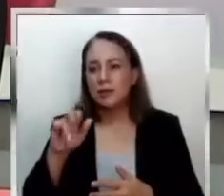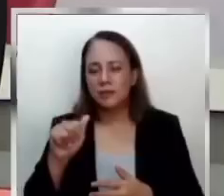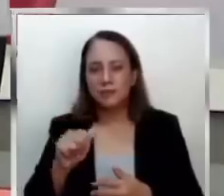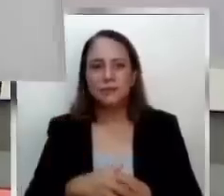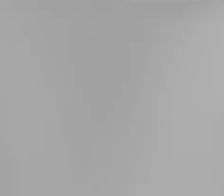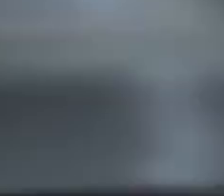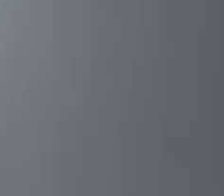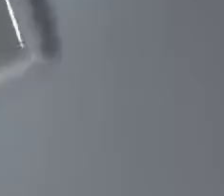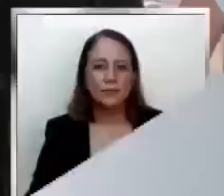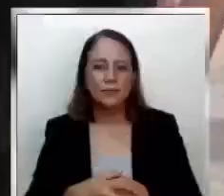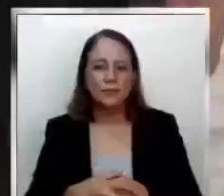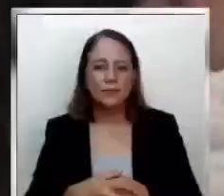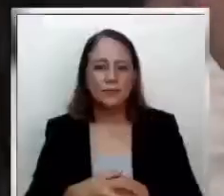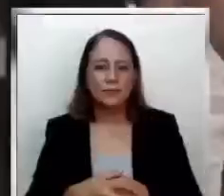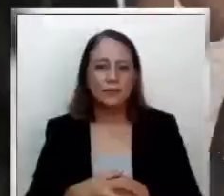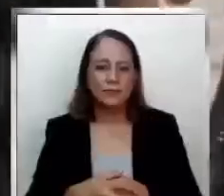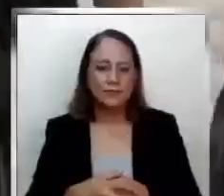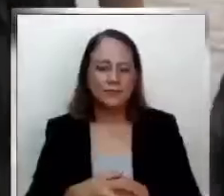Panganiban Perez.